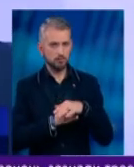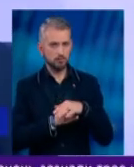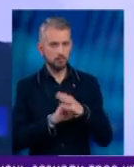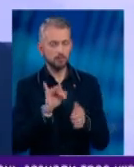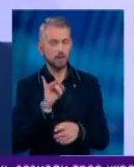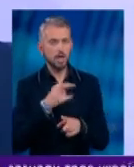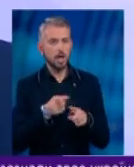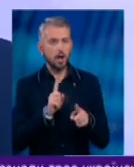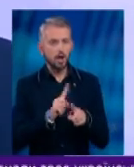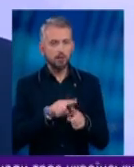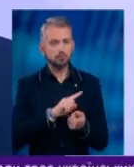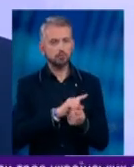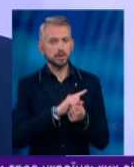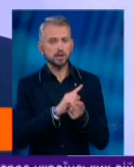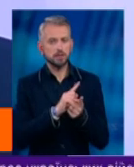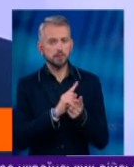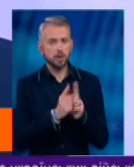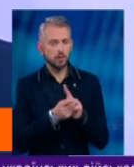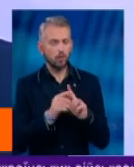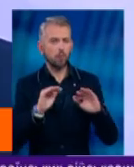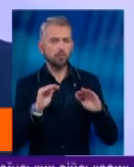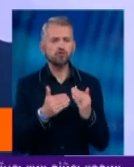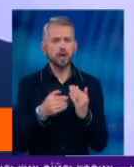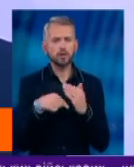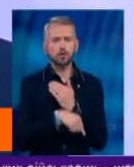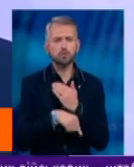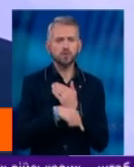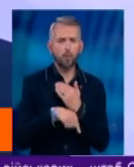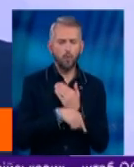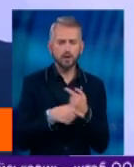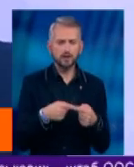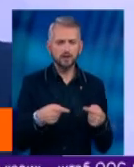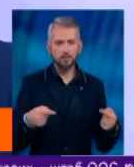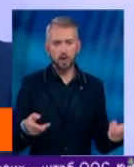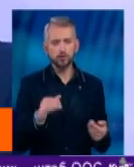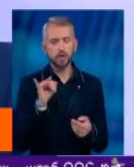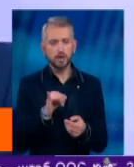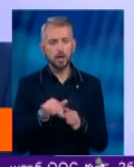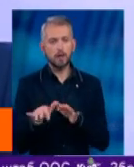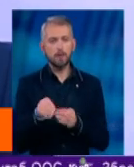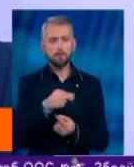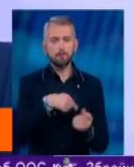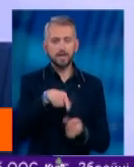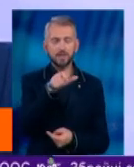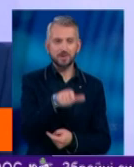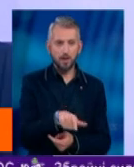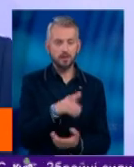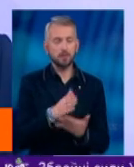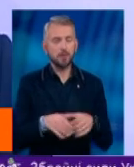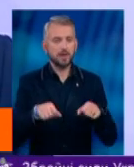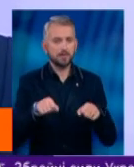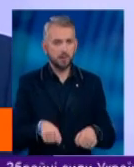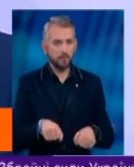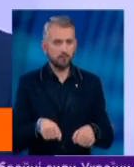это изменяет, уменьшает коррупционные какие-то составляющие. То есть и предприниматель и имеет право, то